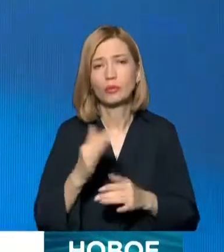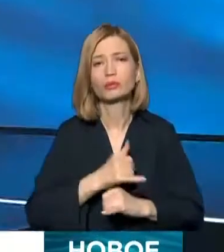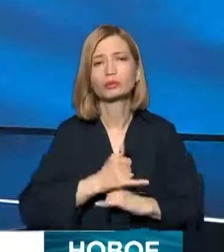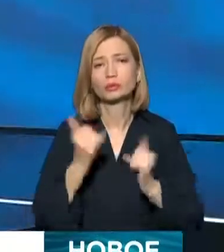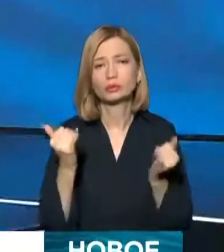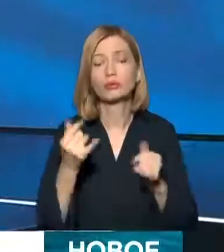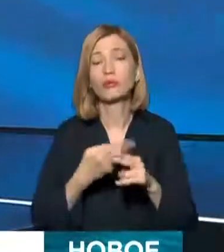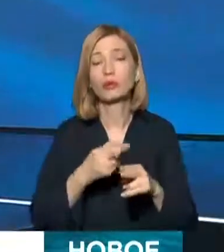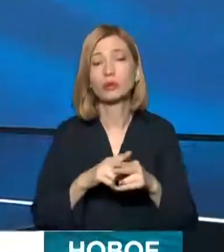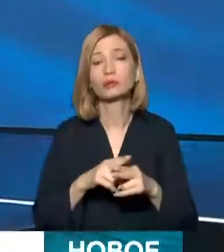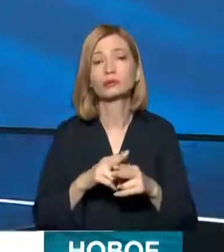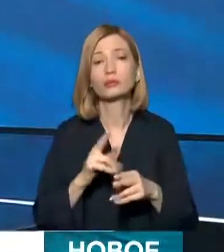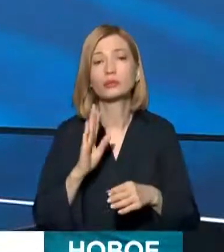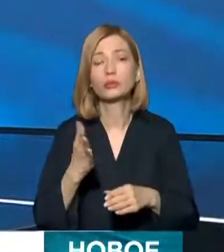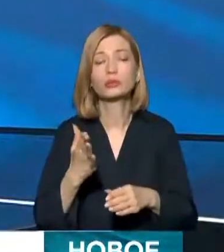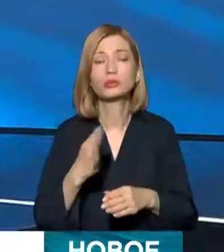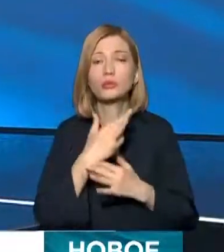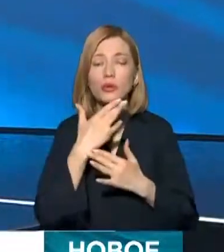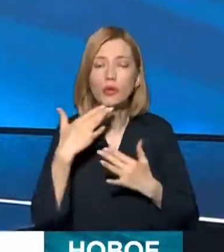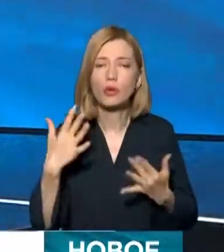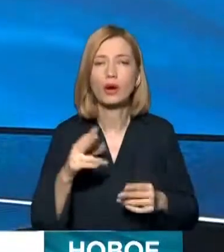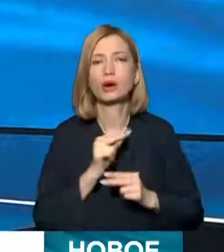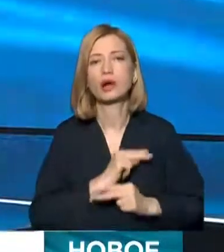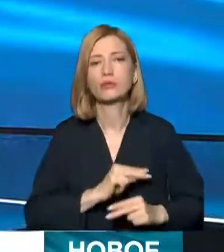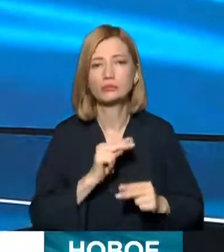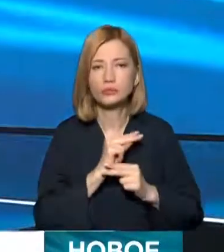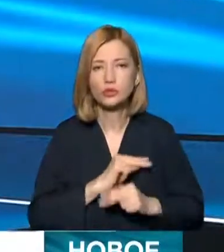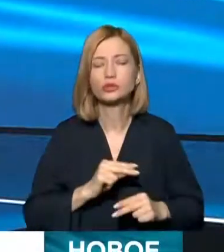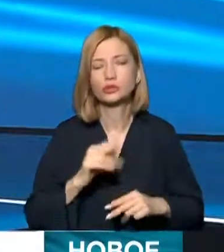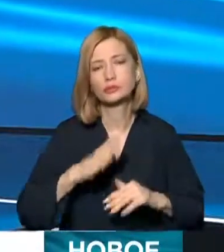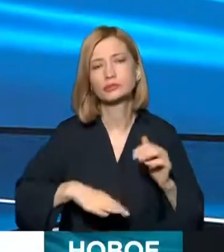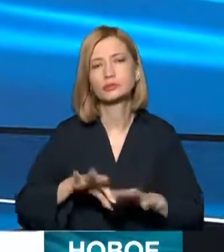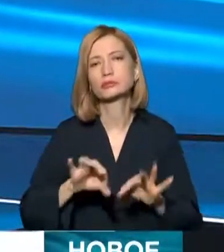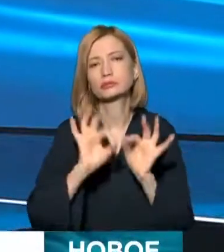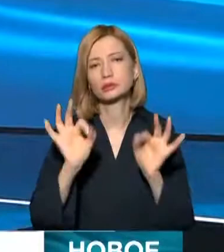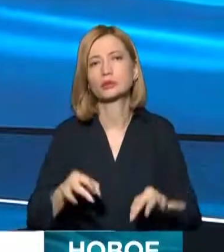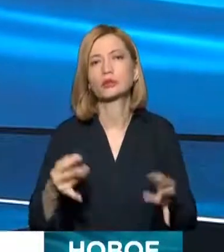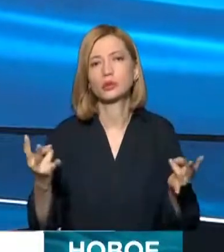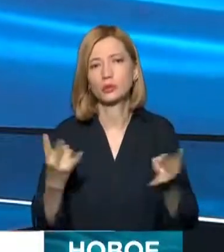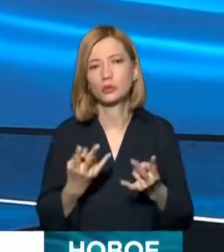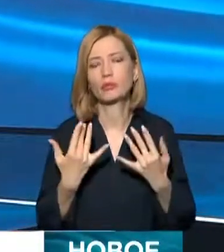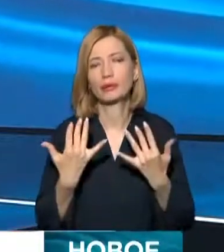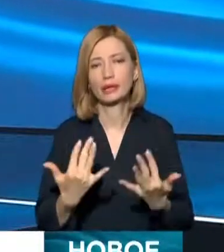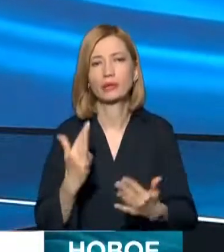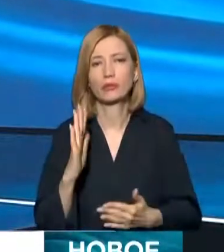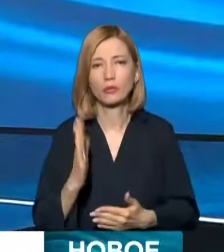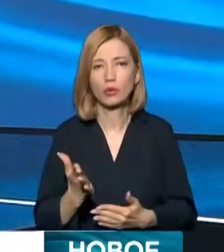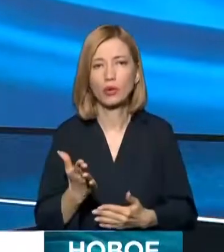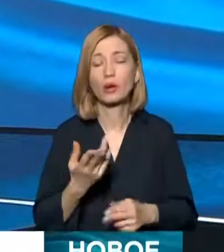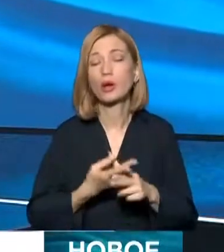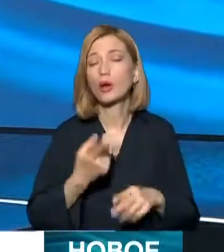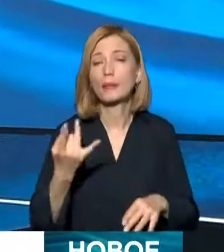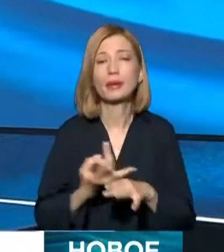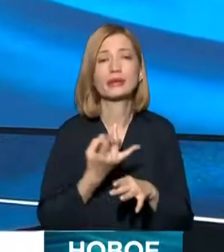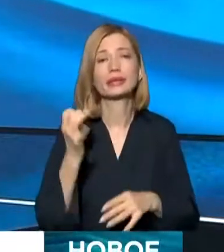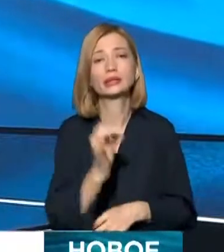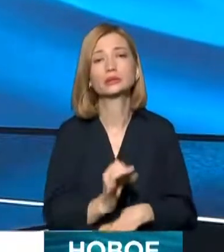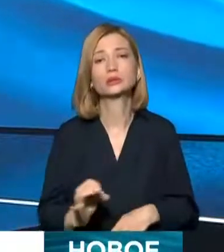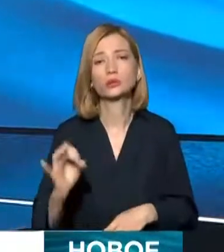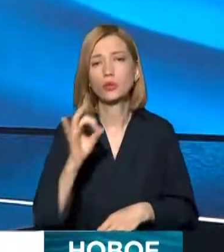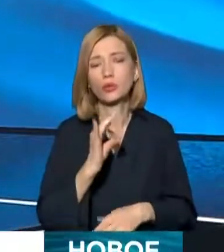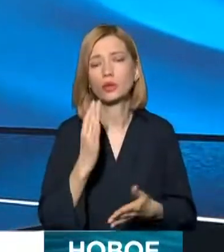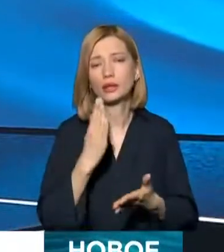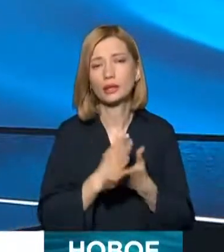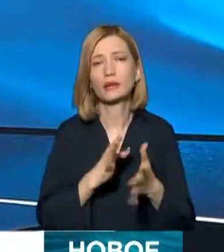плане нам понадобится очень много рабочей квалифицированной силы в Казахстане. То есть у нас впервые в истории появился